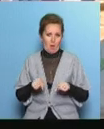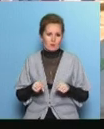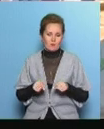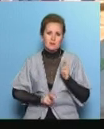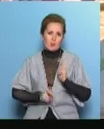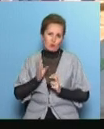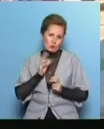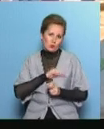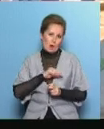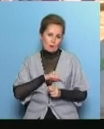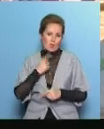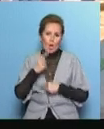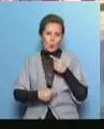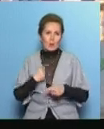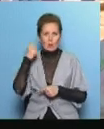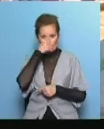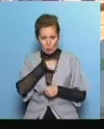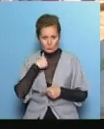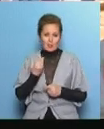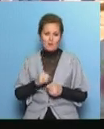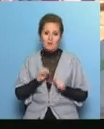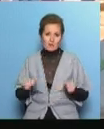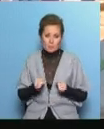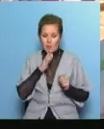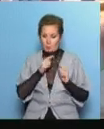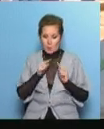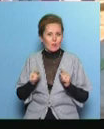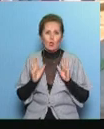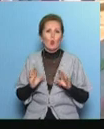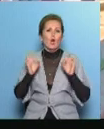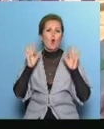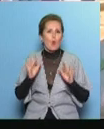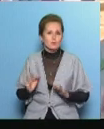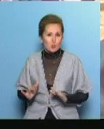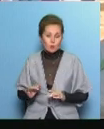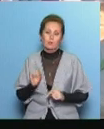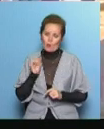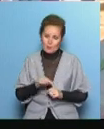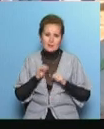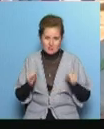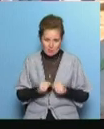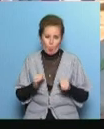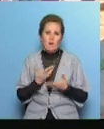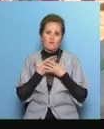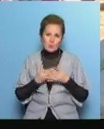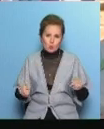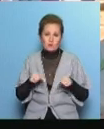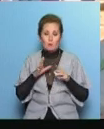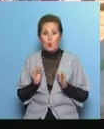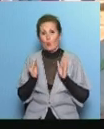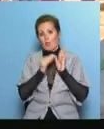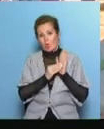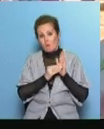Завод будет работать круглогодично, то есть и в зимний период, не только осенью. Будет работать и зимой, и весной. Здесь будет установлен